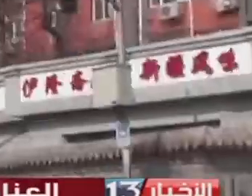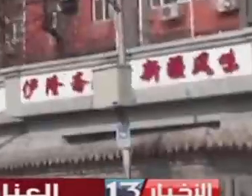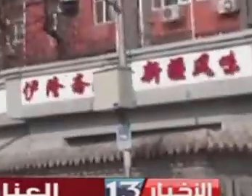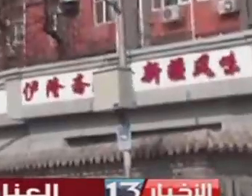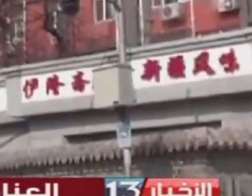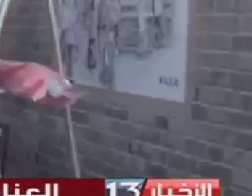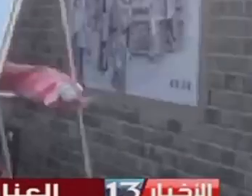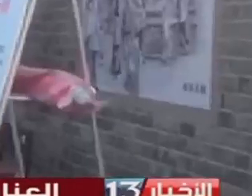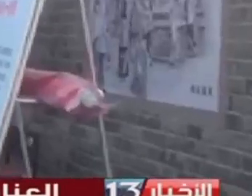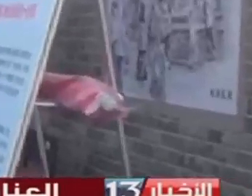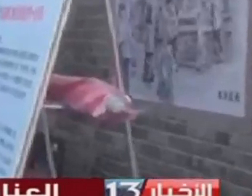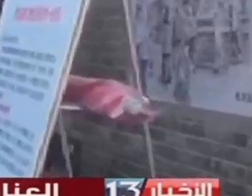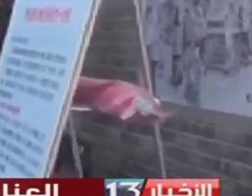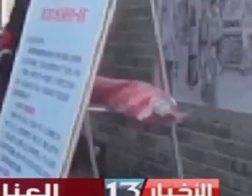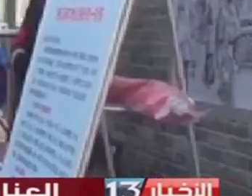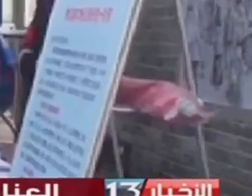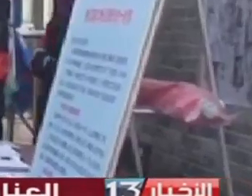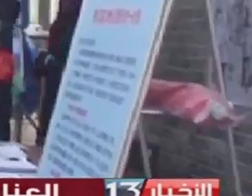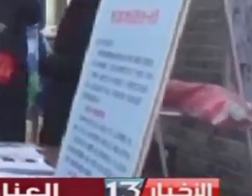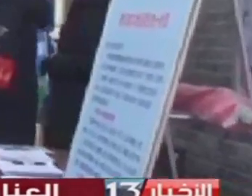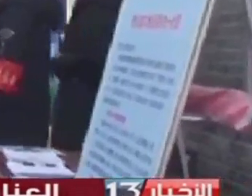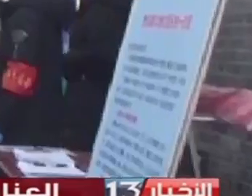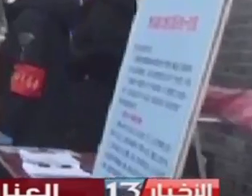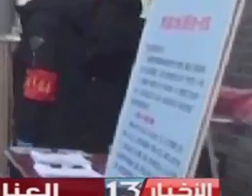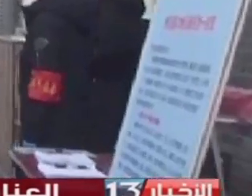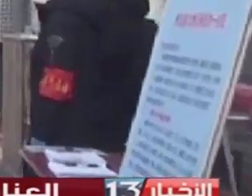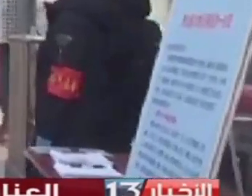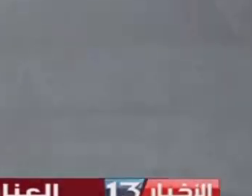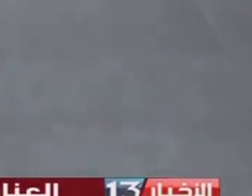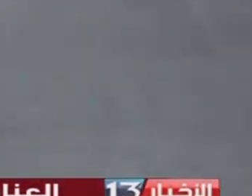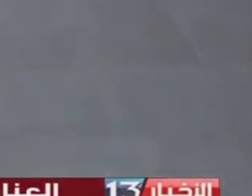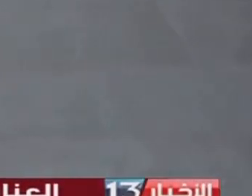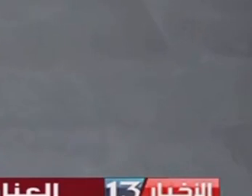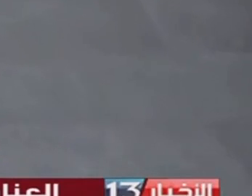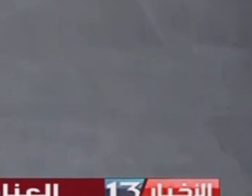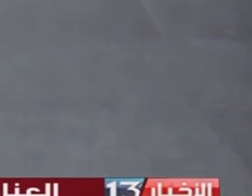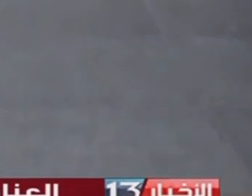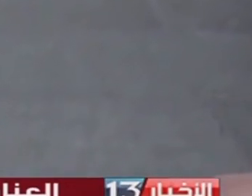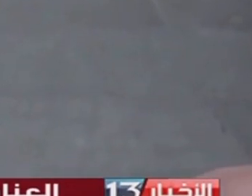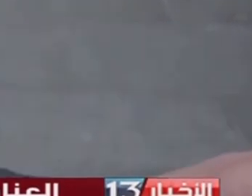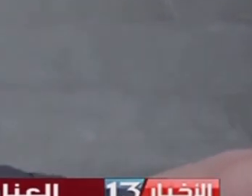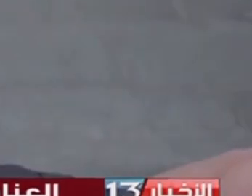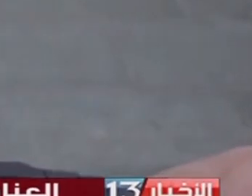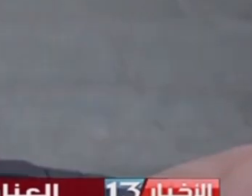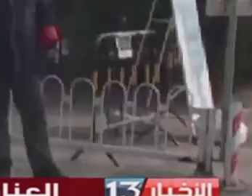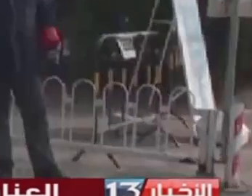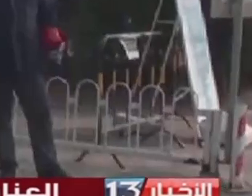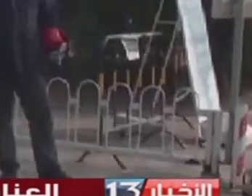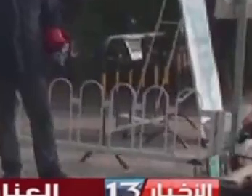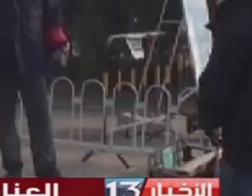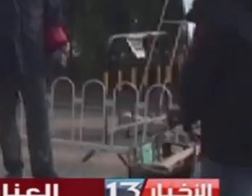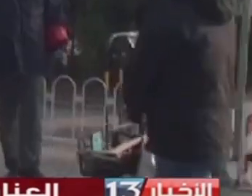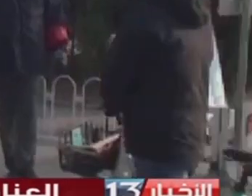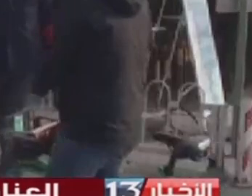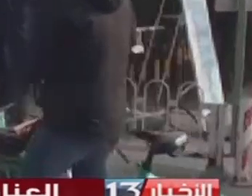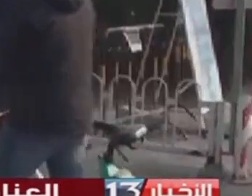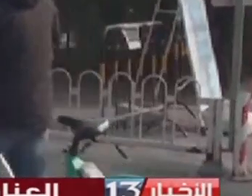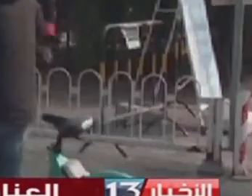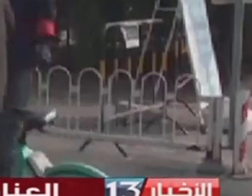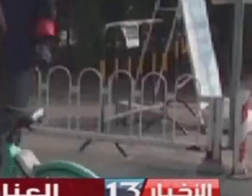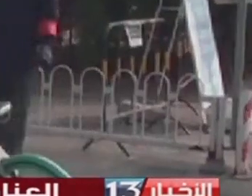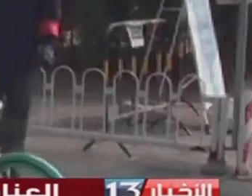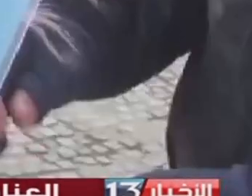حصيله الوفيات بفيروس كورونا تتخطى وفقا لمنظمه الصحه العالميه اعتبرت ثلاثه الاف شخص وارتفاع